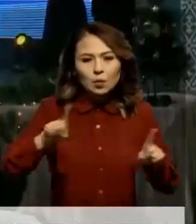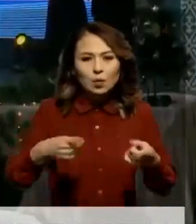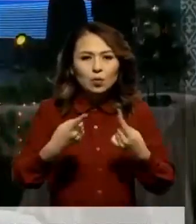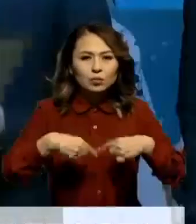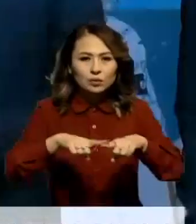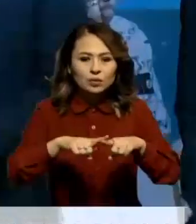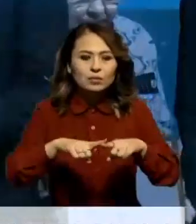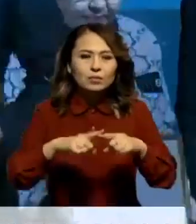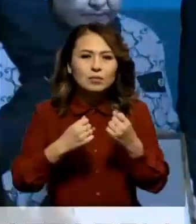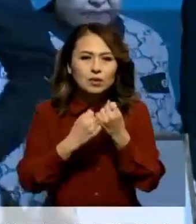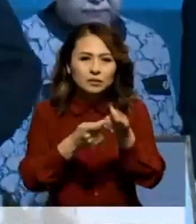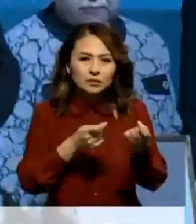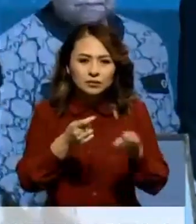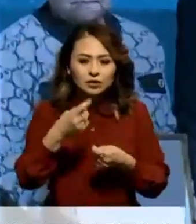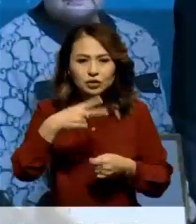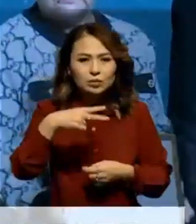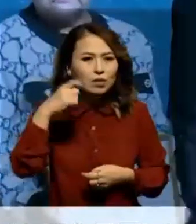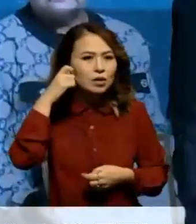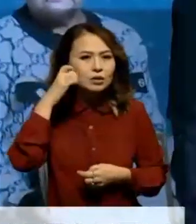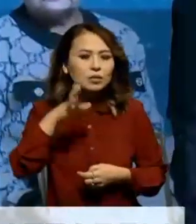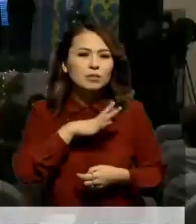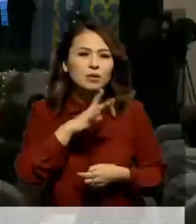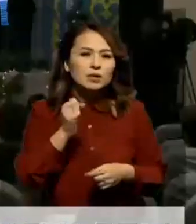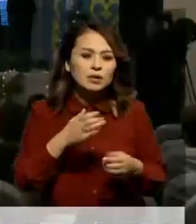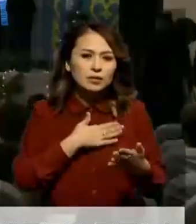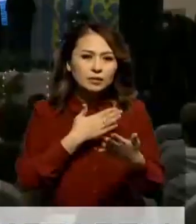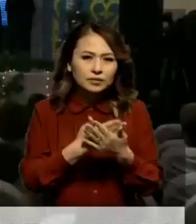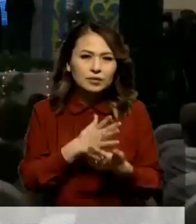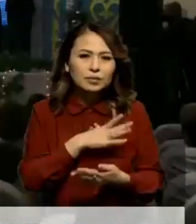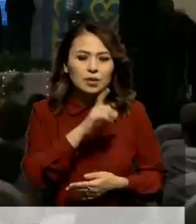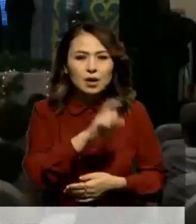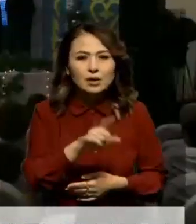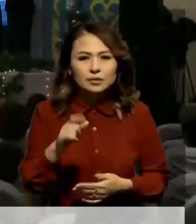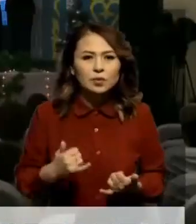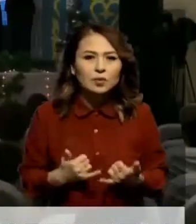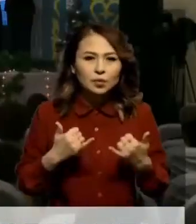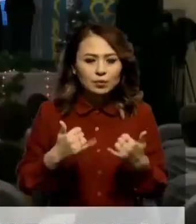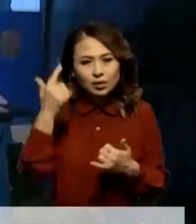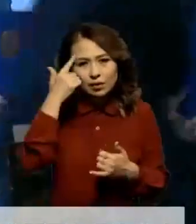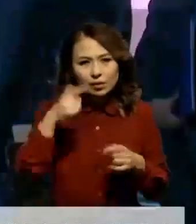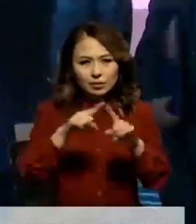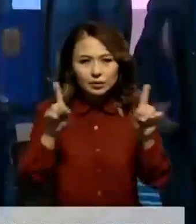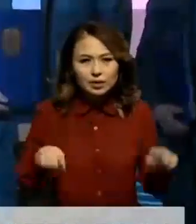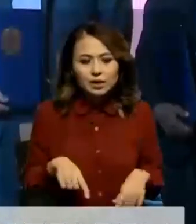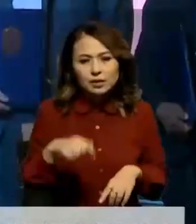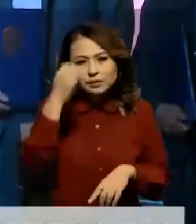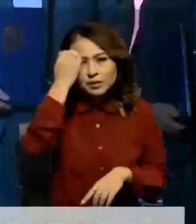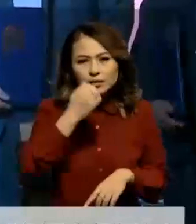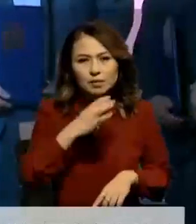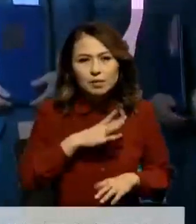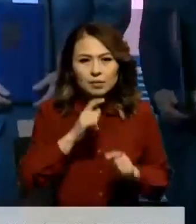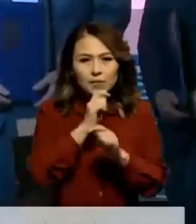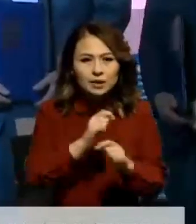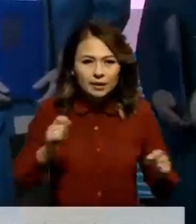басқармасына 20 жыл. Салтанатты шарада қоғамдық саяси шараларда белсенді болған бірқатар азаматқа құрмет грамоталары мен алғыс хаттар табысталды. Сонымен